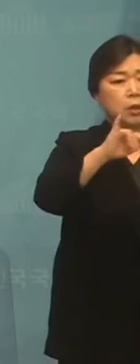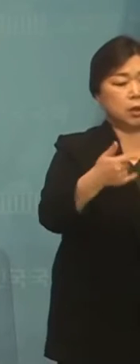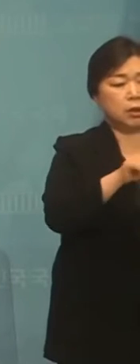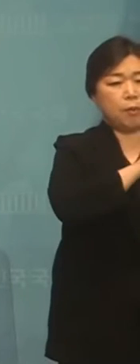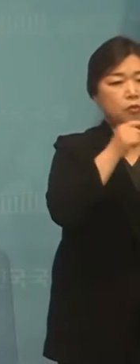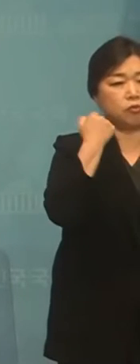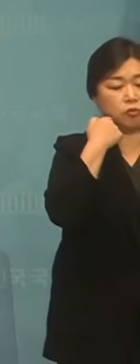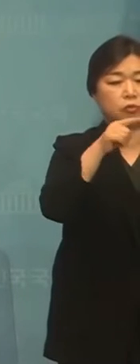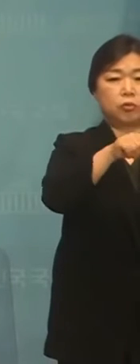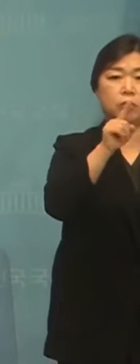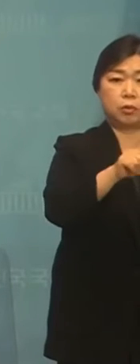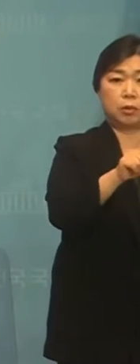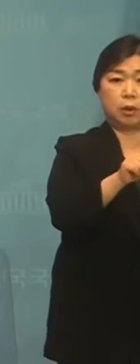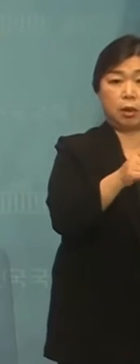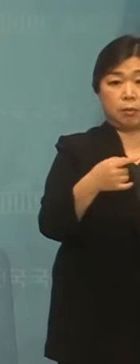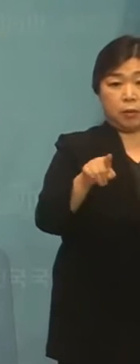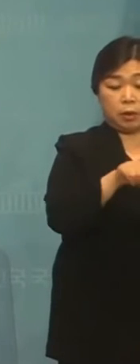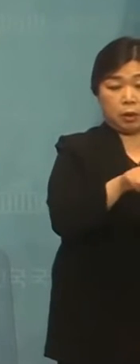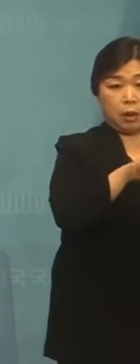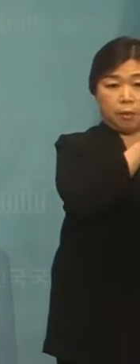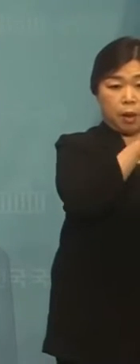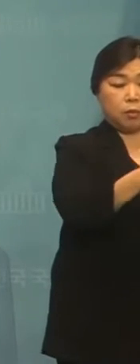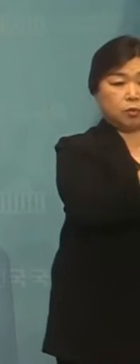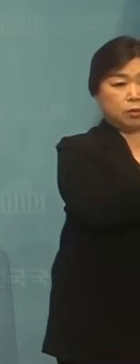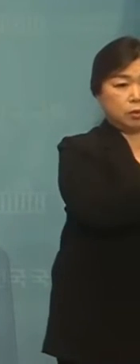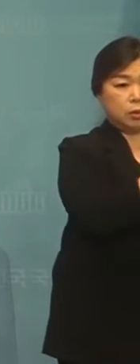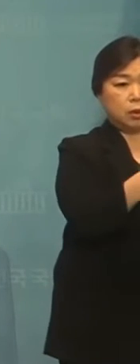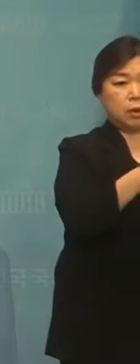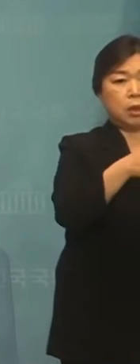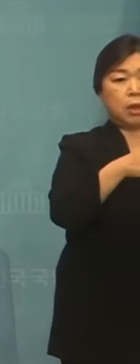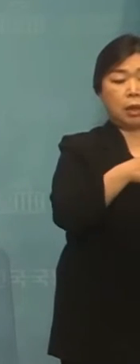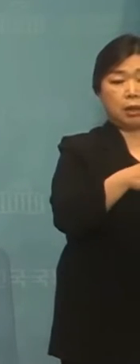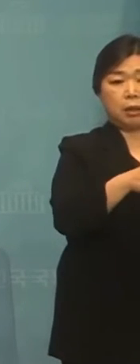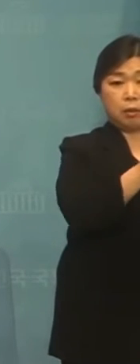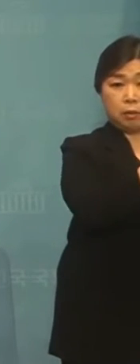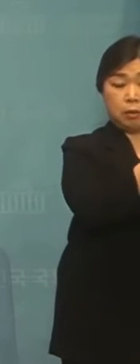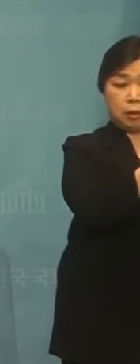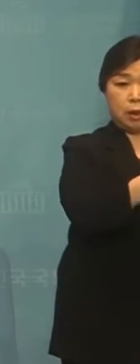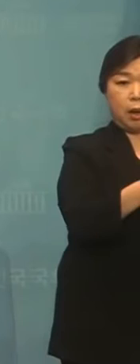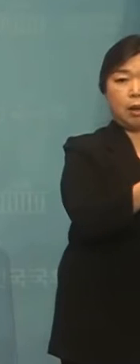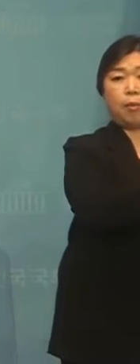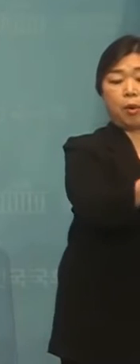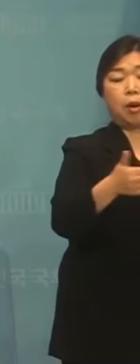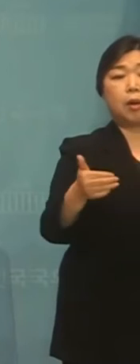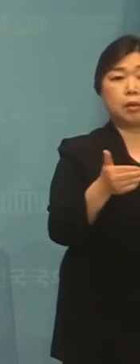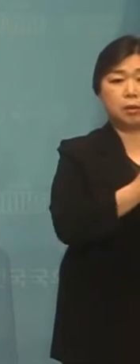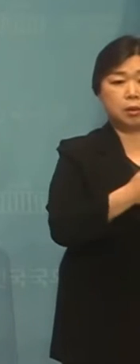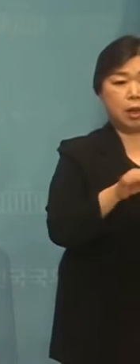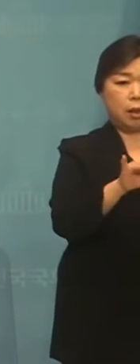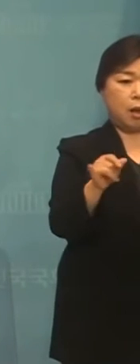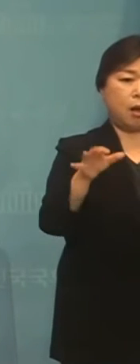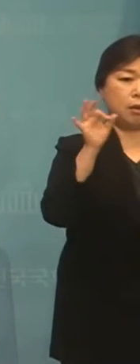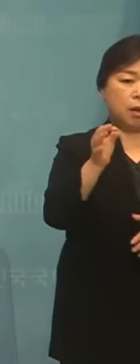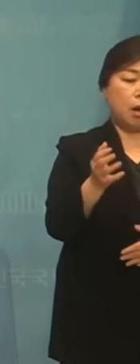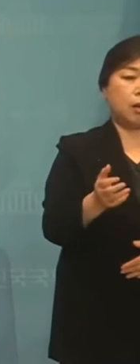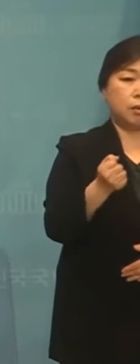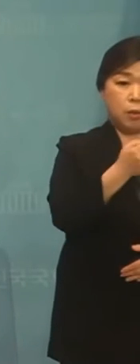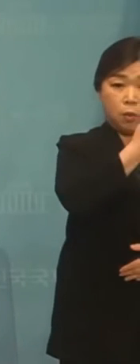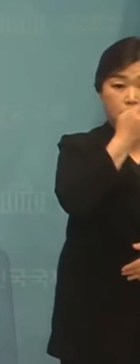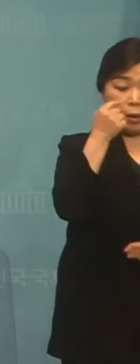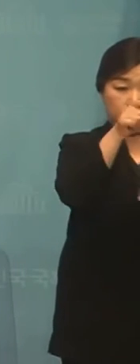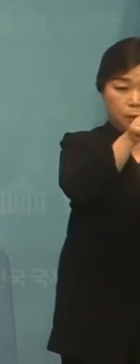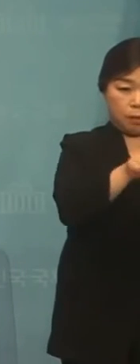등과 심지어 박형준 후보의 사이까지 그 주변 일대 토지를 무더기로 소유하고 있다는 사실이